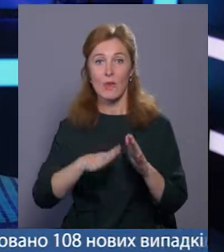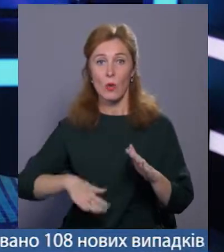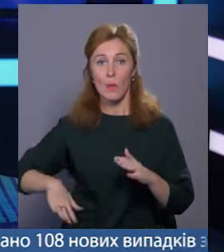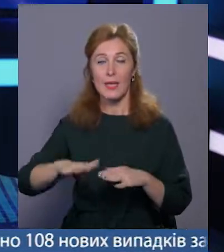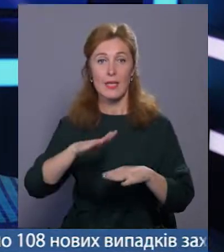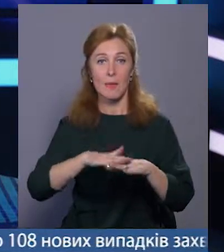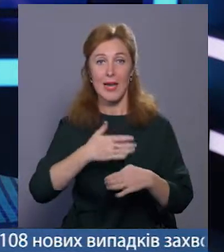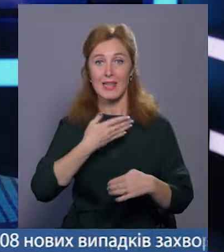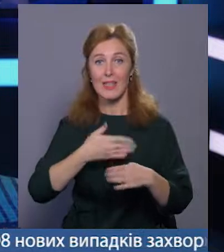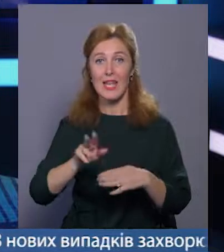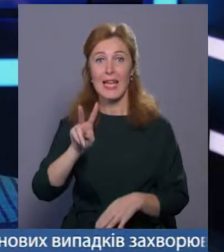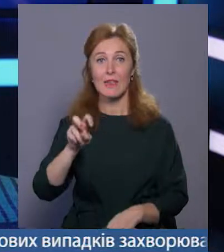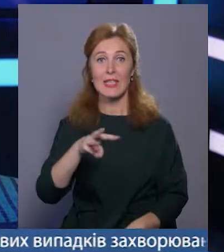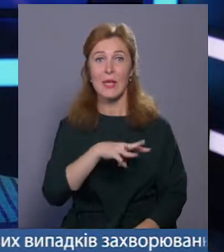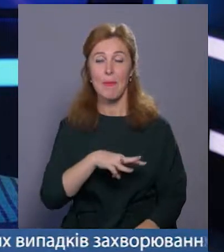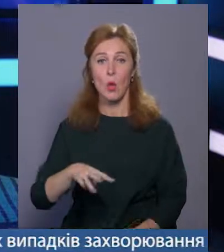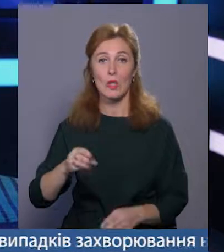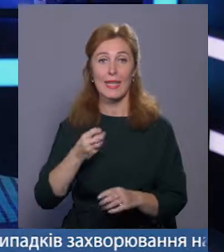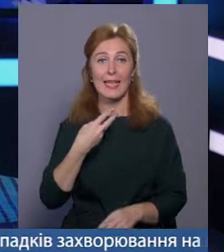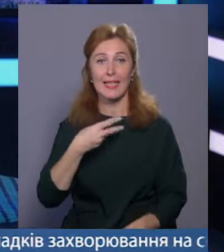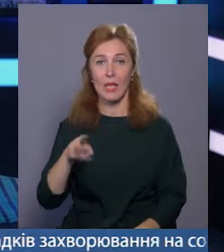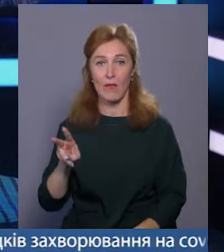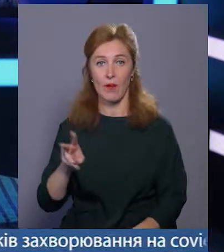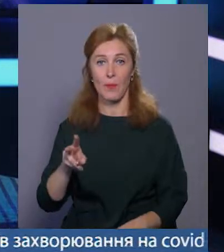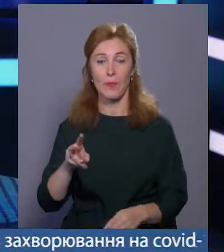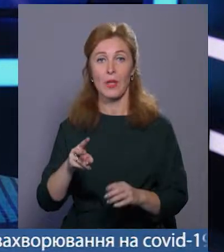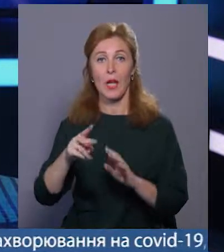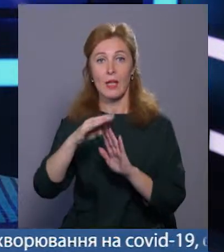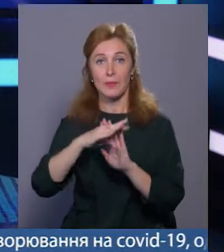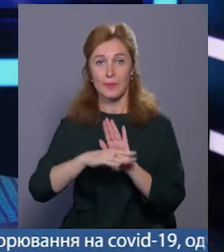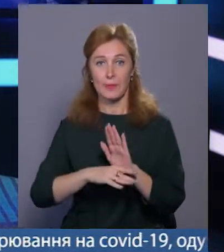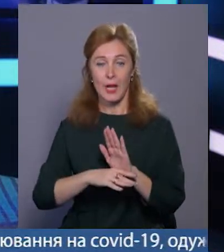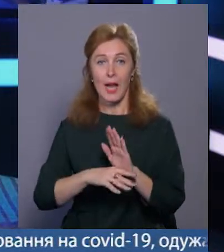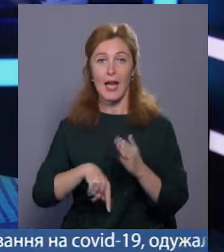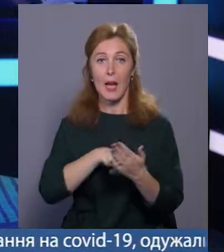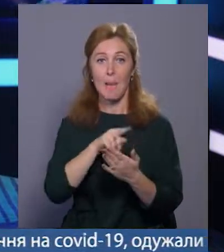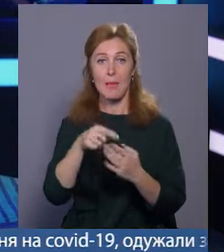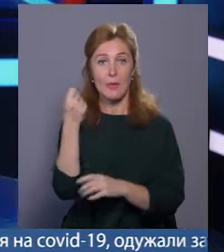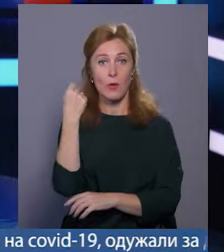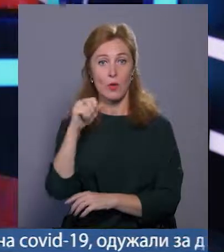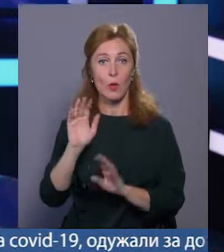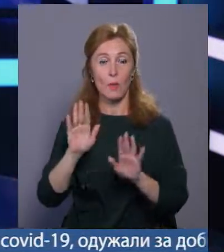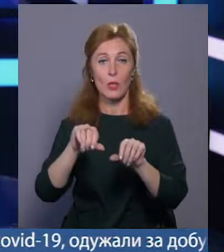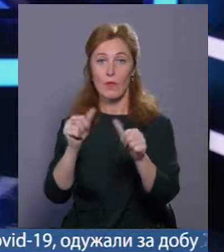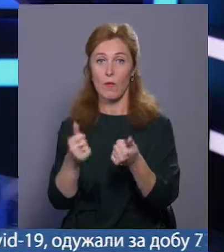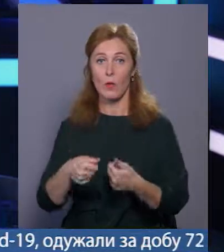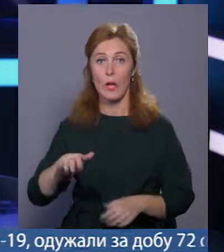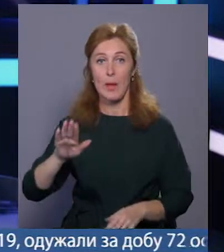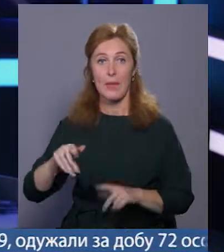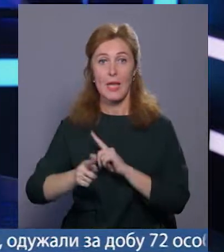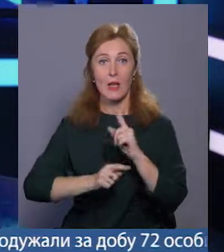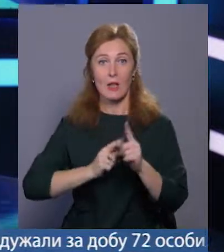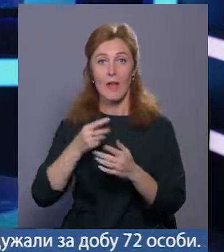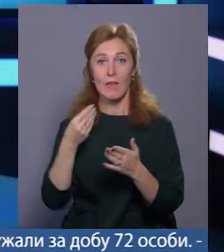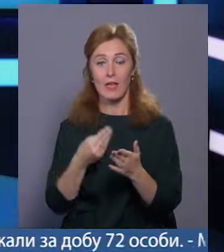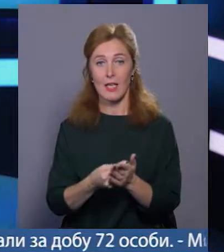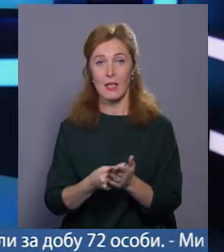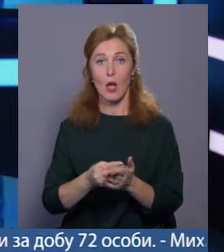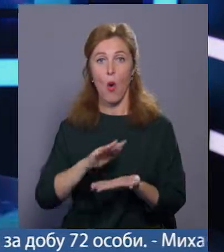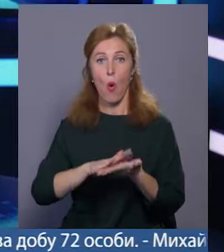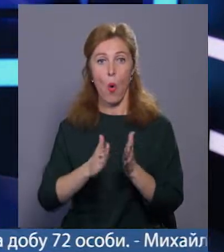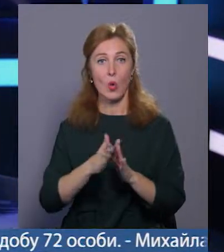банк виділяє 200 мільйонів євро. Остаточний перелік міст-переможців буде сформовано після ратифікації фінансової угоди